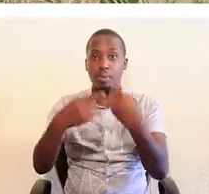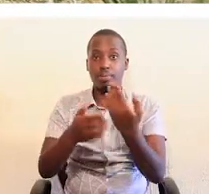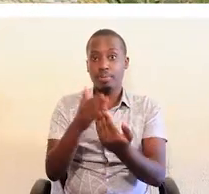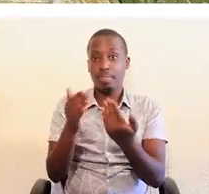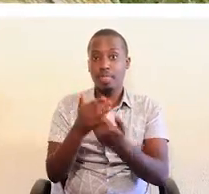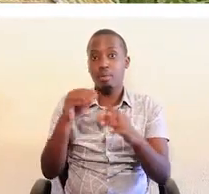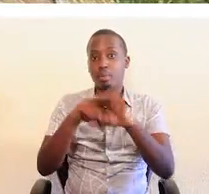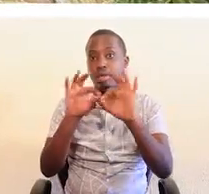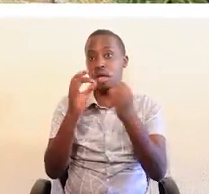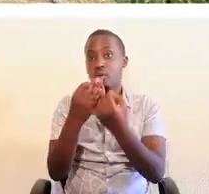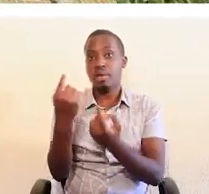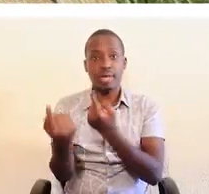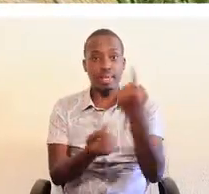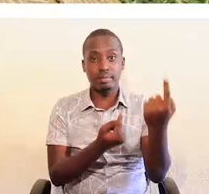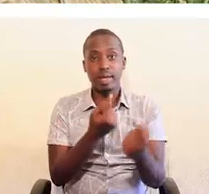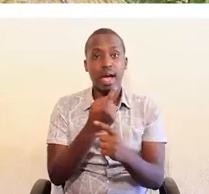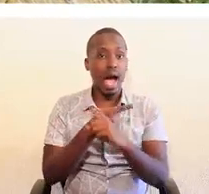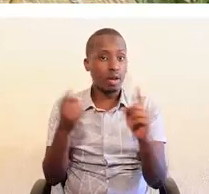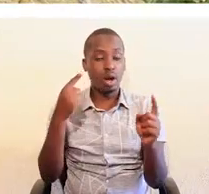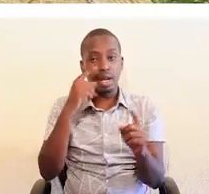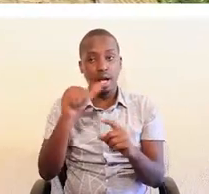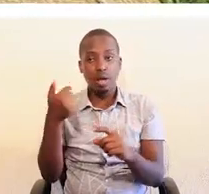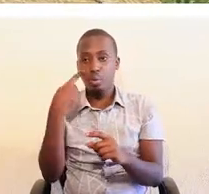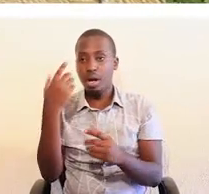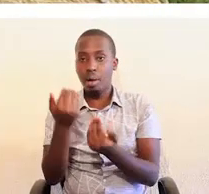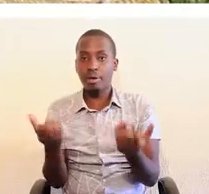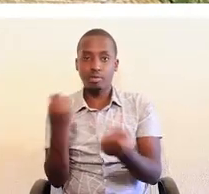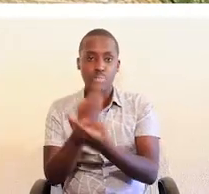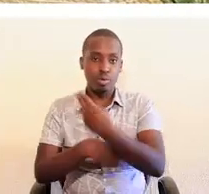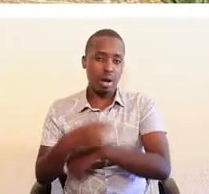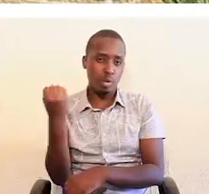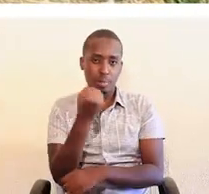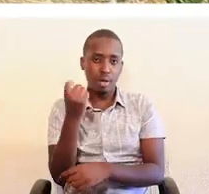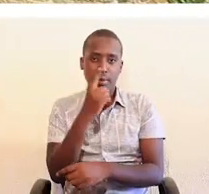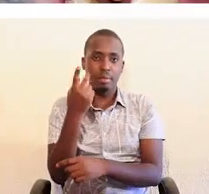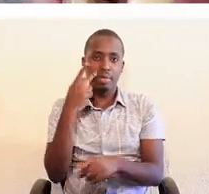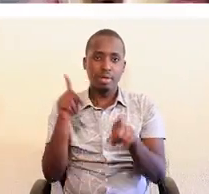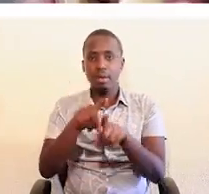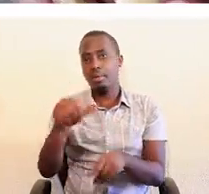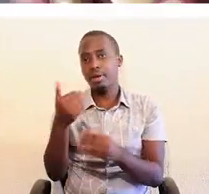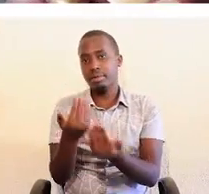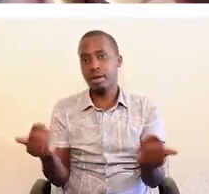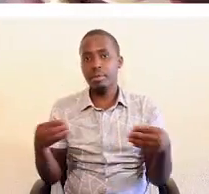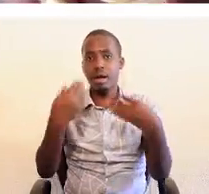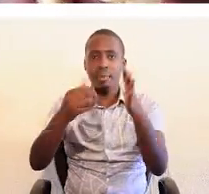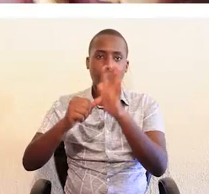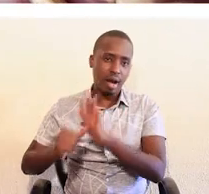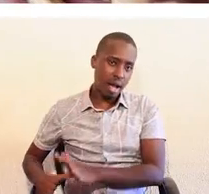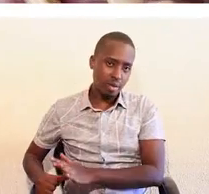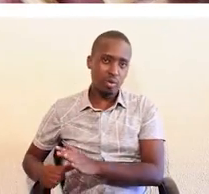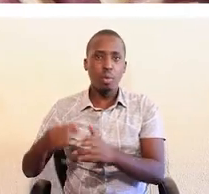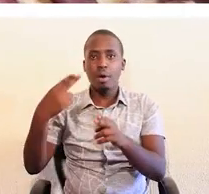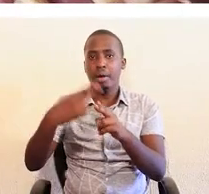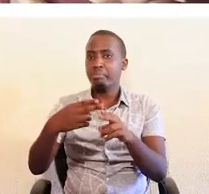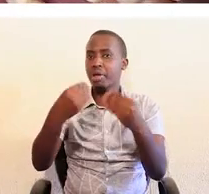imwe n'imwe ariko n'ahandi usanga abana bafite ubumuga bukabije badafatwa nk'abandi bana bagahabwa akato bakitwa